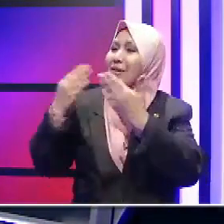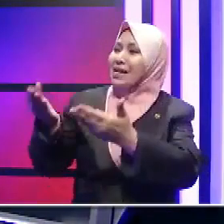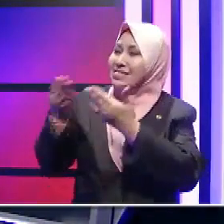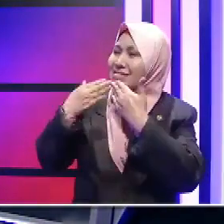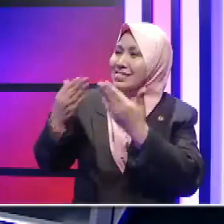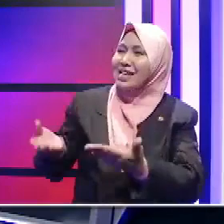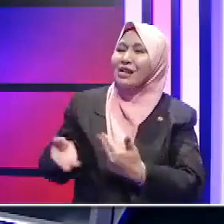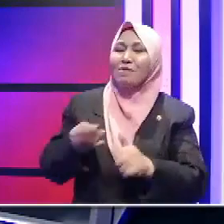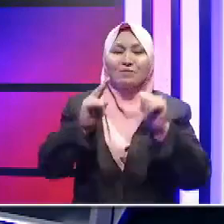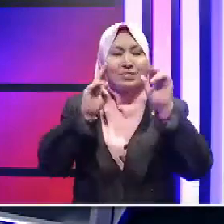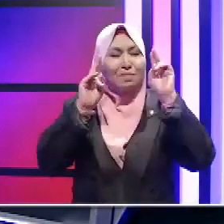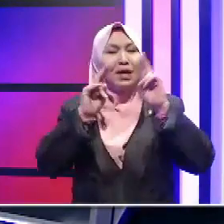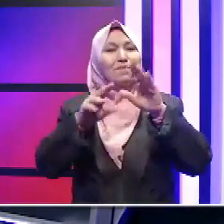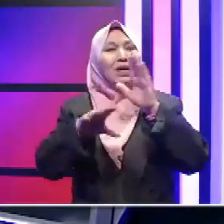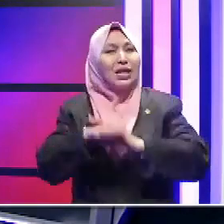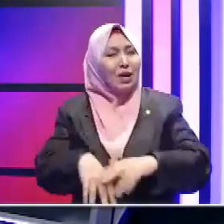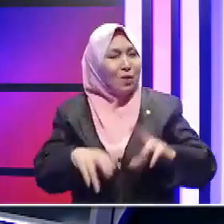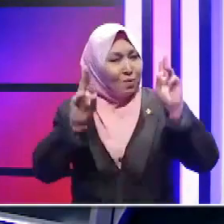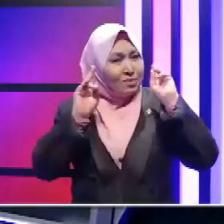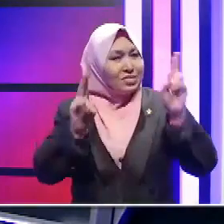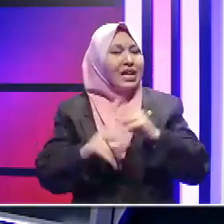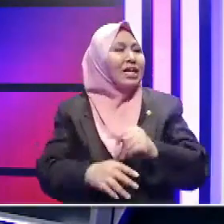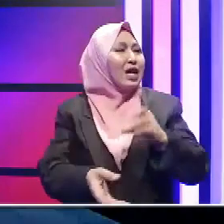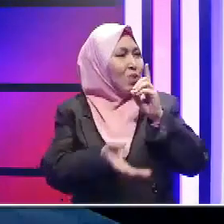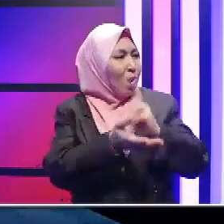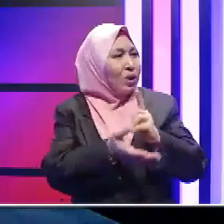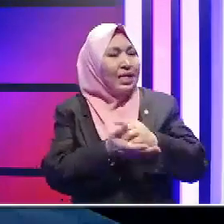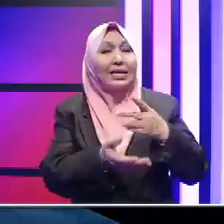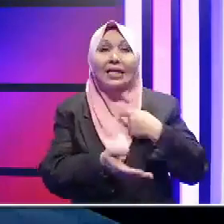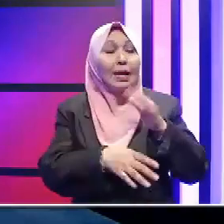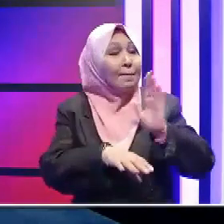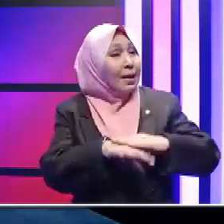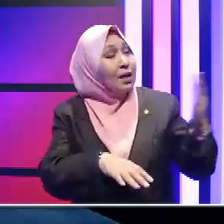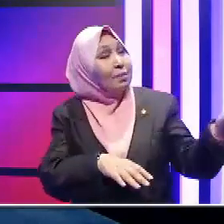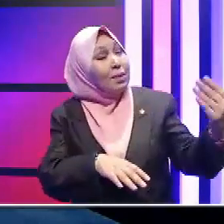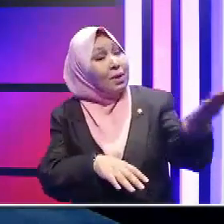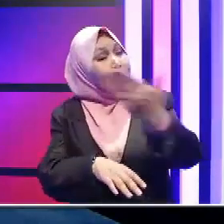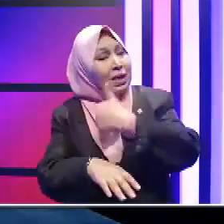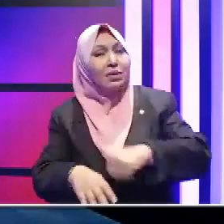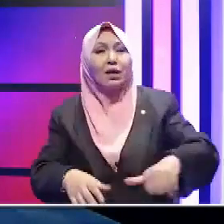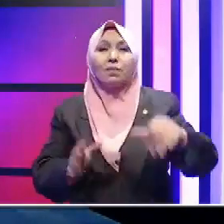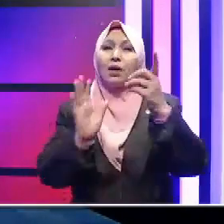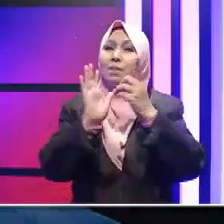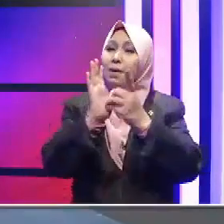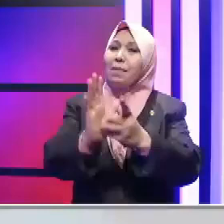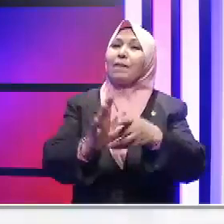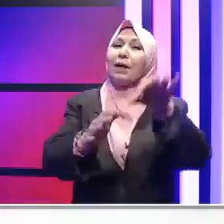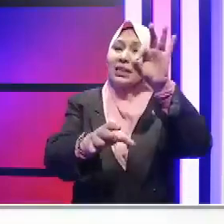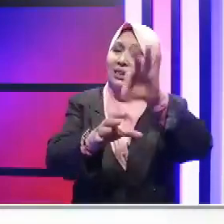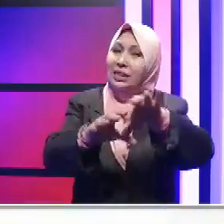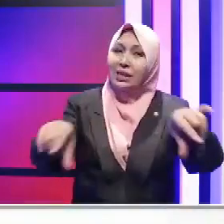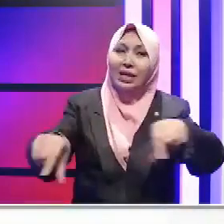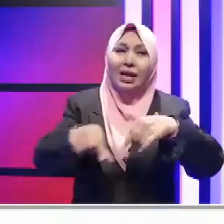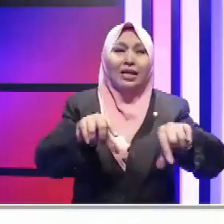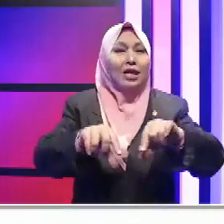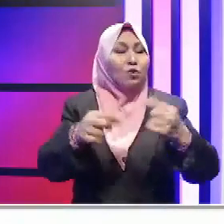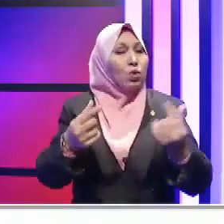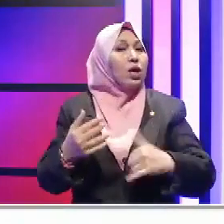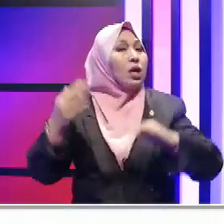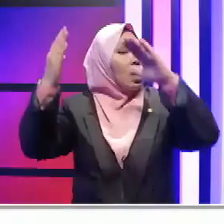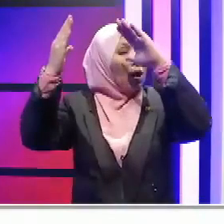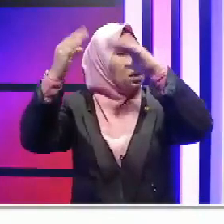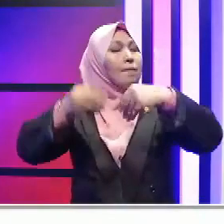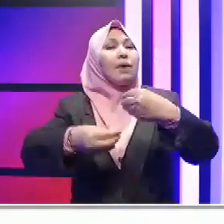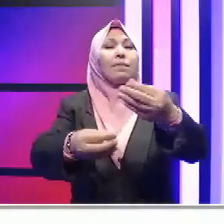ucapkan Ustaz insya Allah kita mengajak semua untuk sama-sama kita menyumbang dalam tabung gerakan Alquran moga-moga